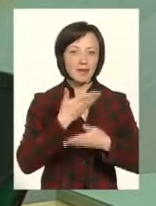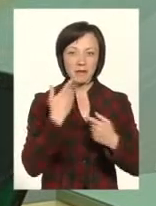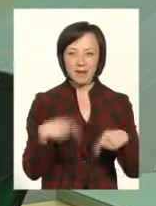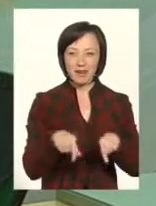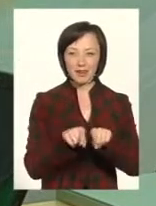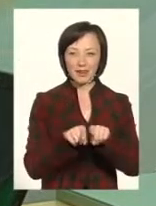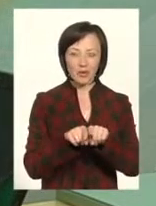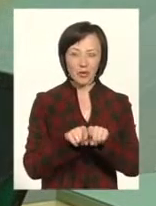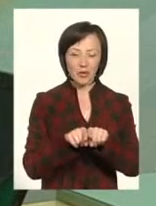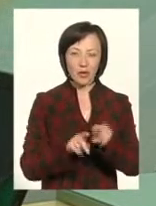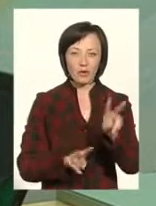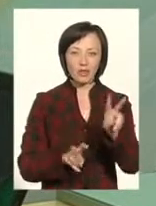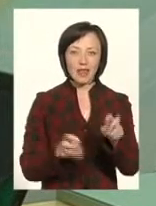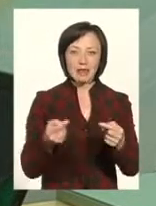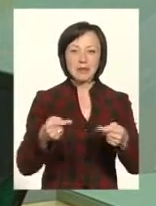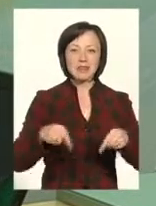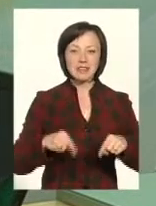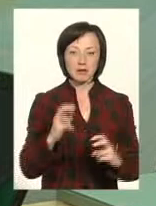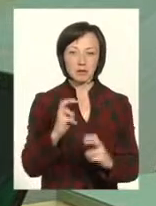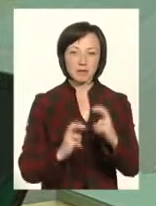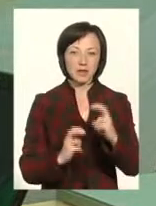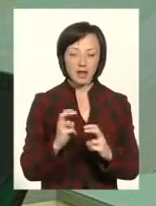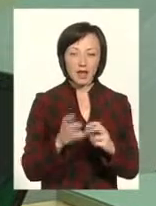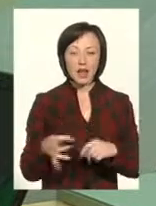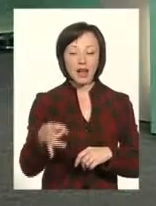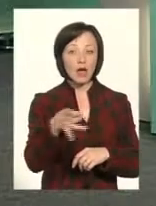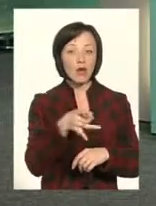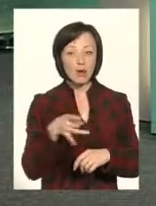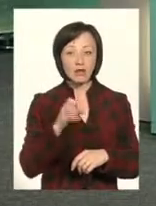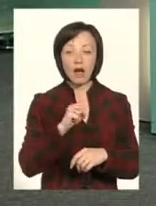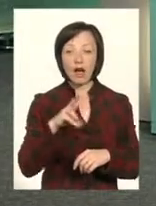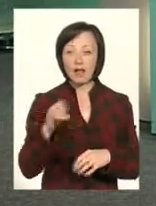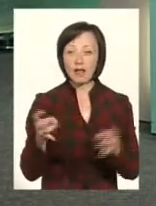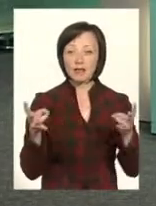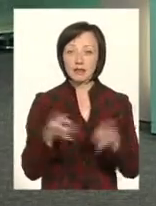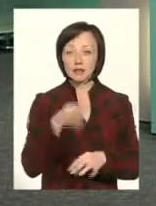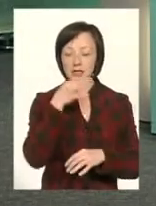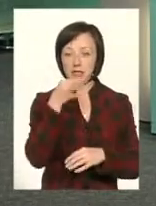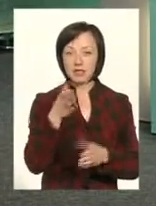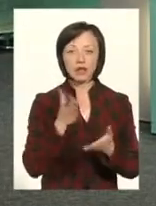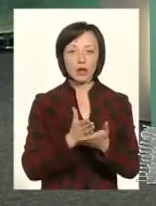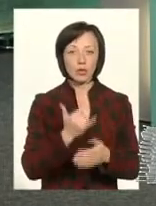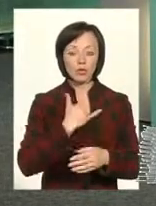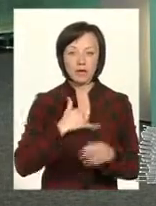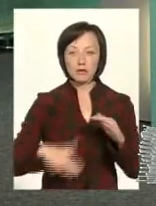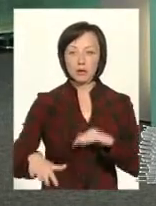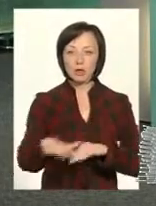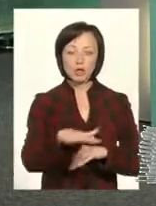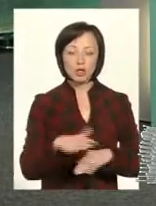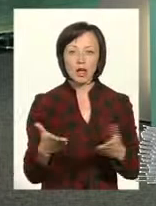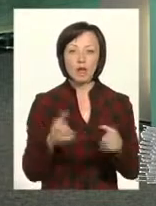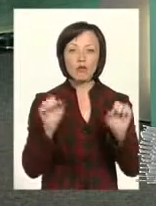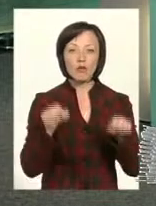такого поняття депресивні підприємства, депресивні регіони, але все-таки треба про них сказати, є в нас приміщення,